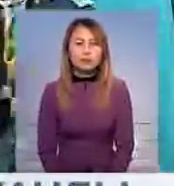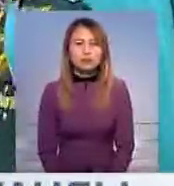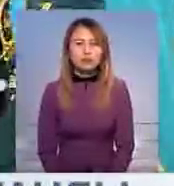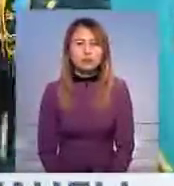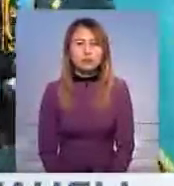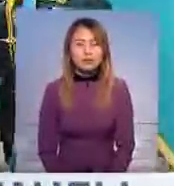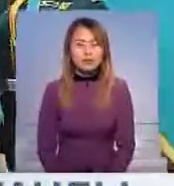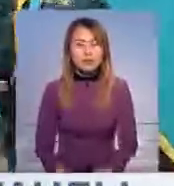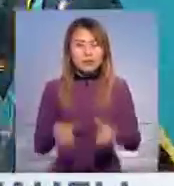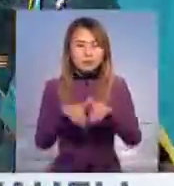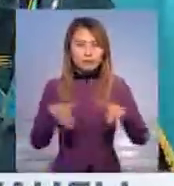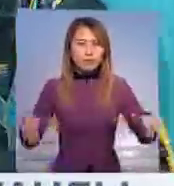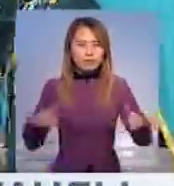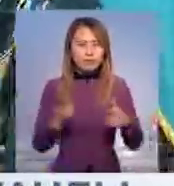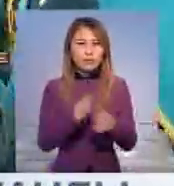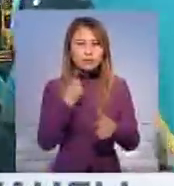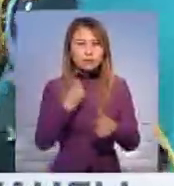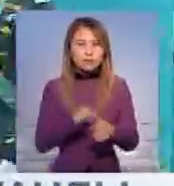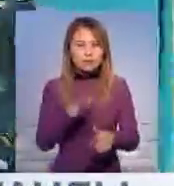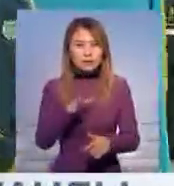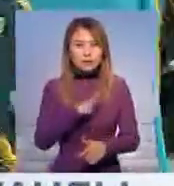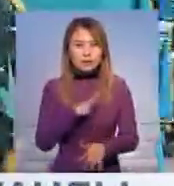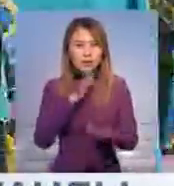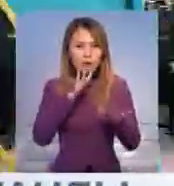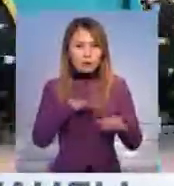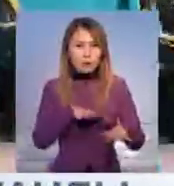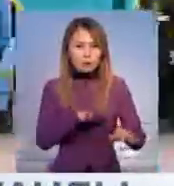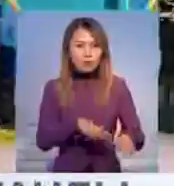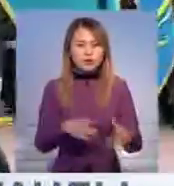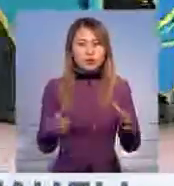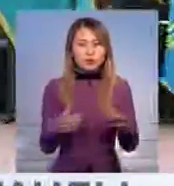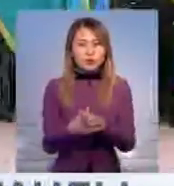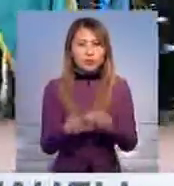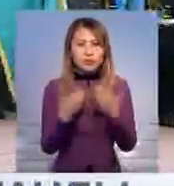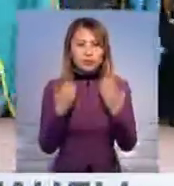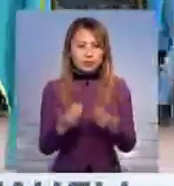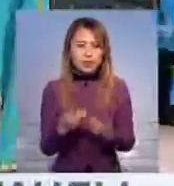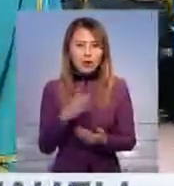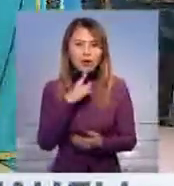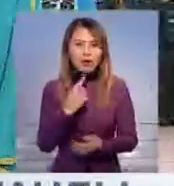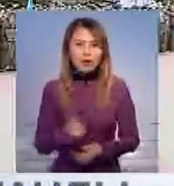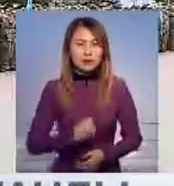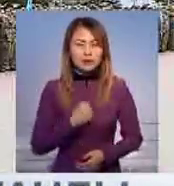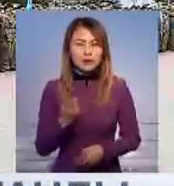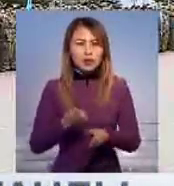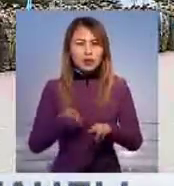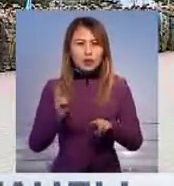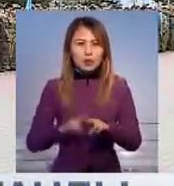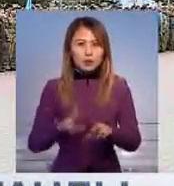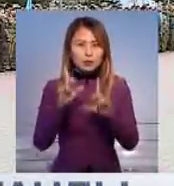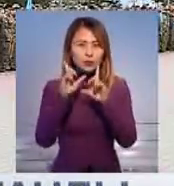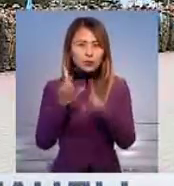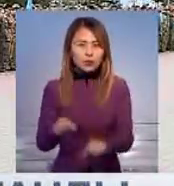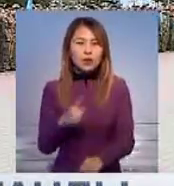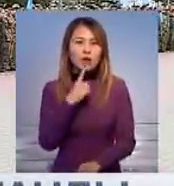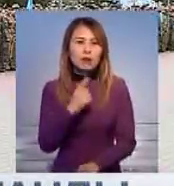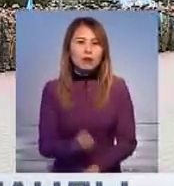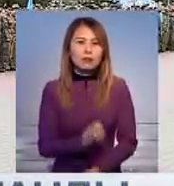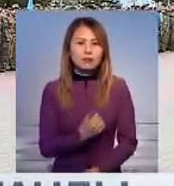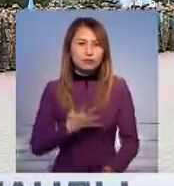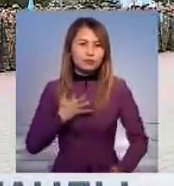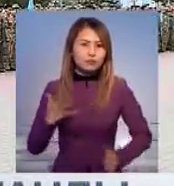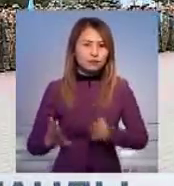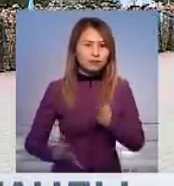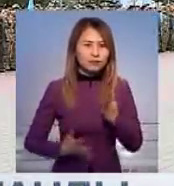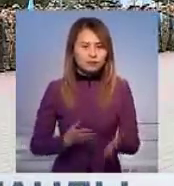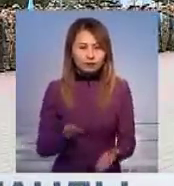Сап түзеген сайып қырандар, салтанатты шеру, сәні келіскен бұл шара әскер қатарын аттанып бара жатқан жігіттердің рухын асқақтатып,